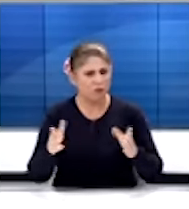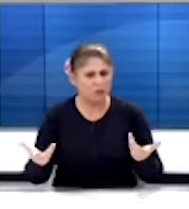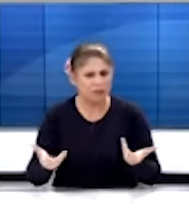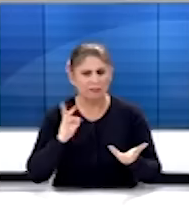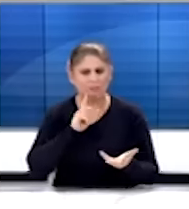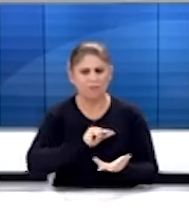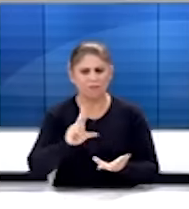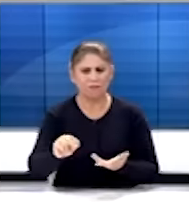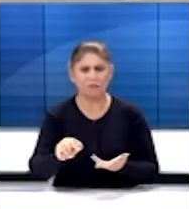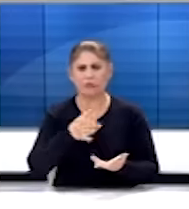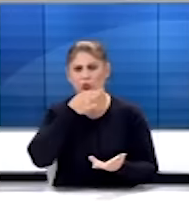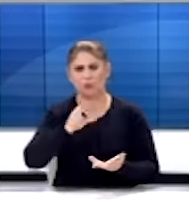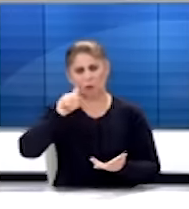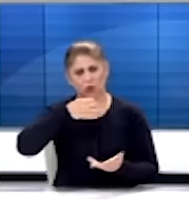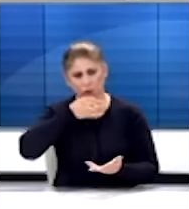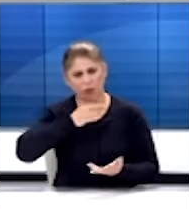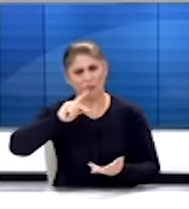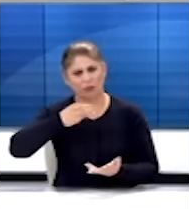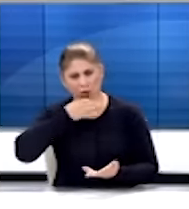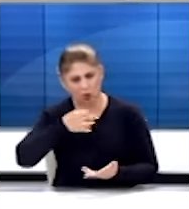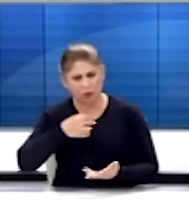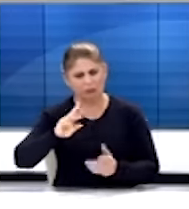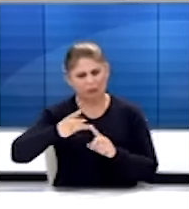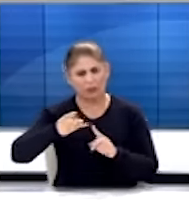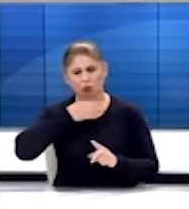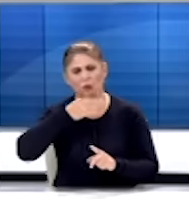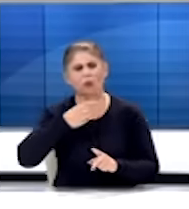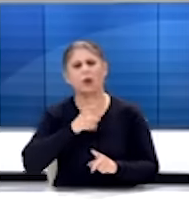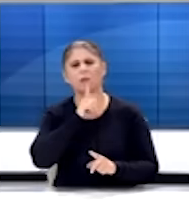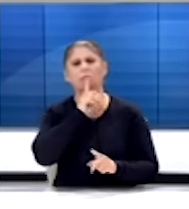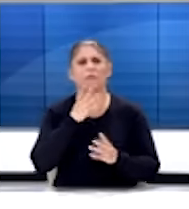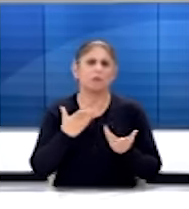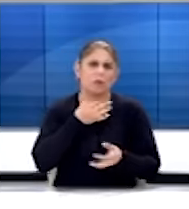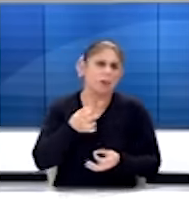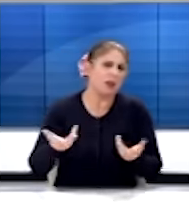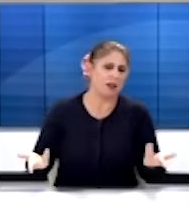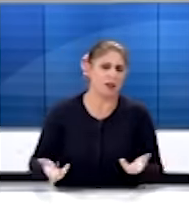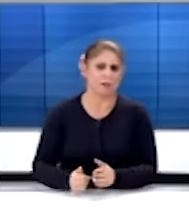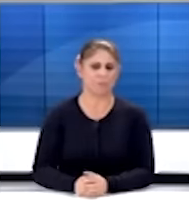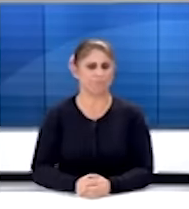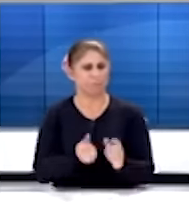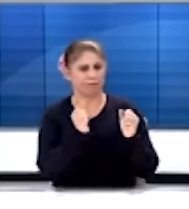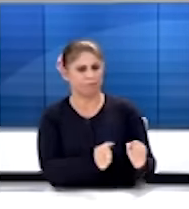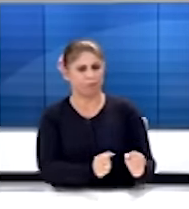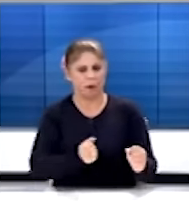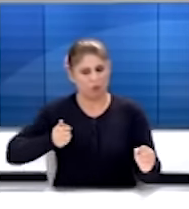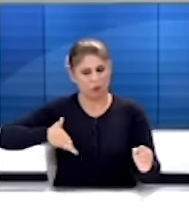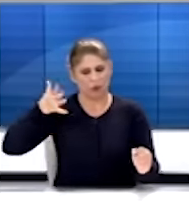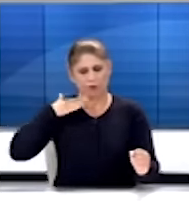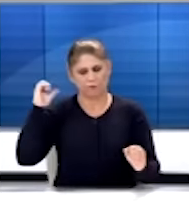ίδια επανέλαβε, τα είπε στην πρωτολογία, τα είπε στη δευτερολογία. Παραμένει ο κύριος Μητσοτάκης